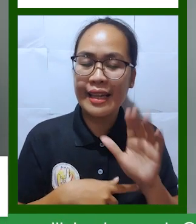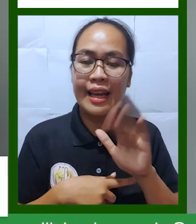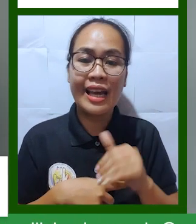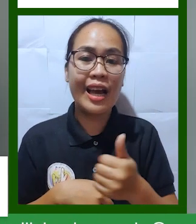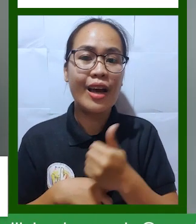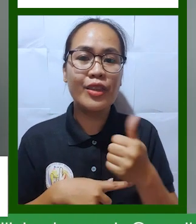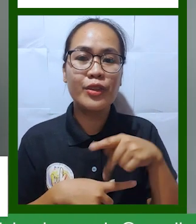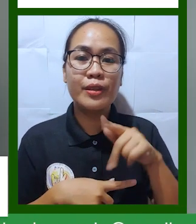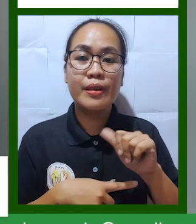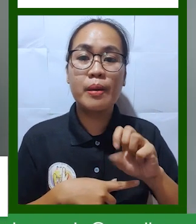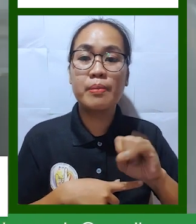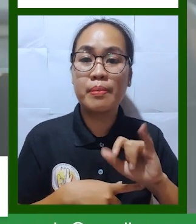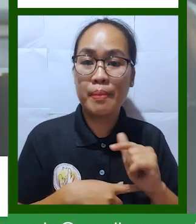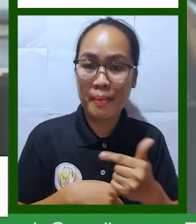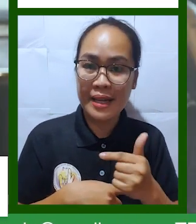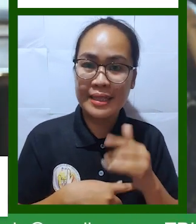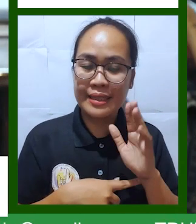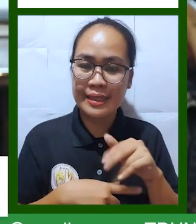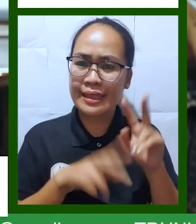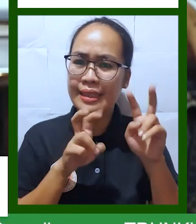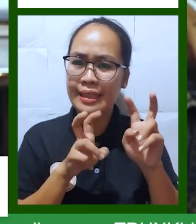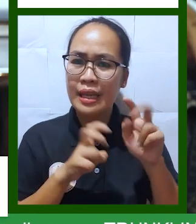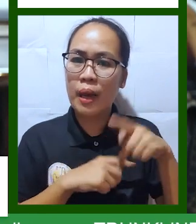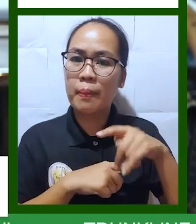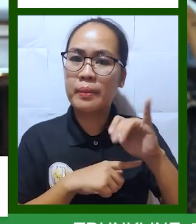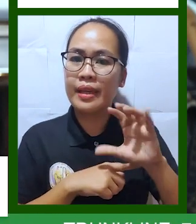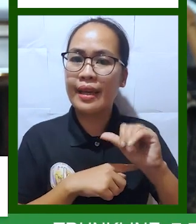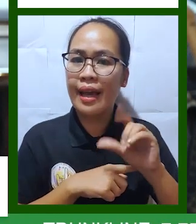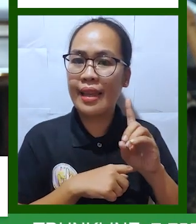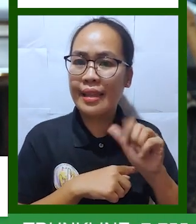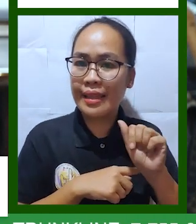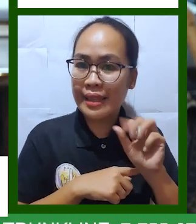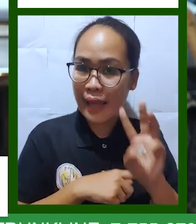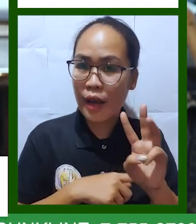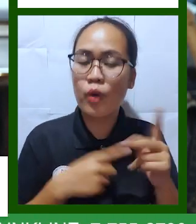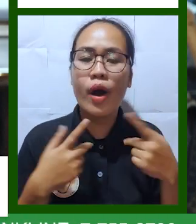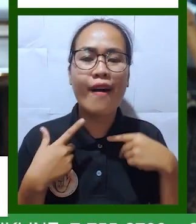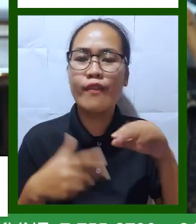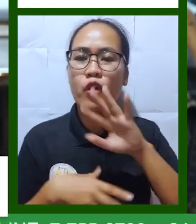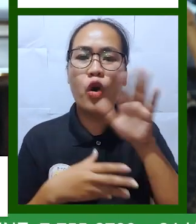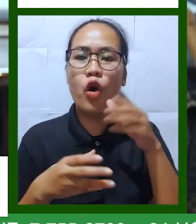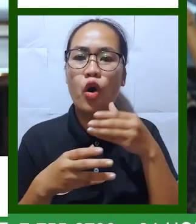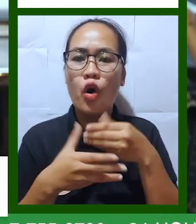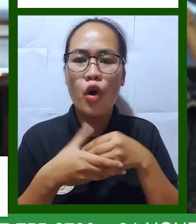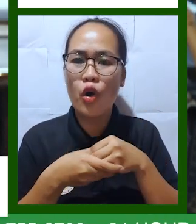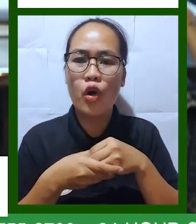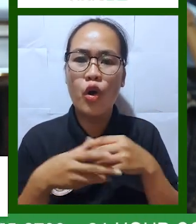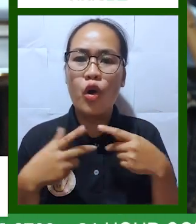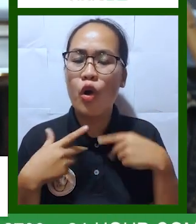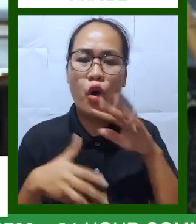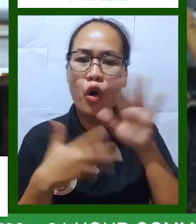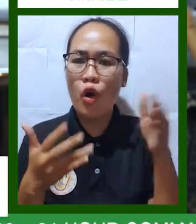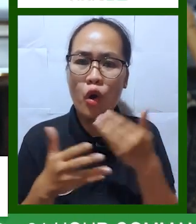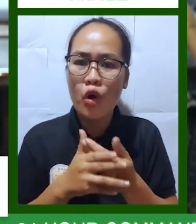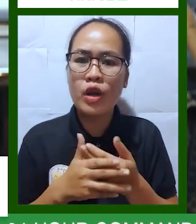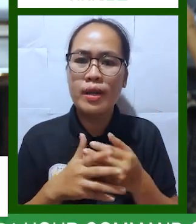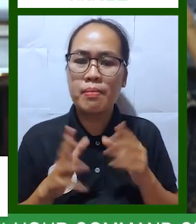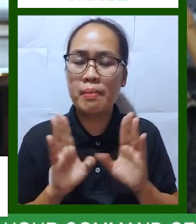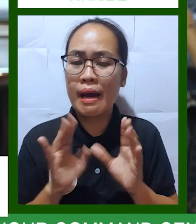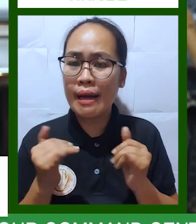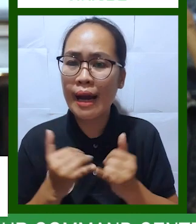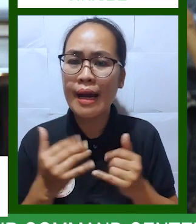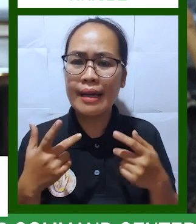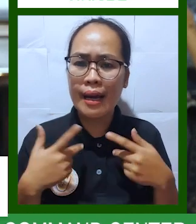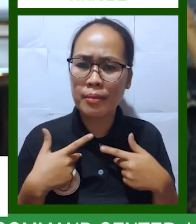Abuse Office o ang PICA daw. So karamihan naman po ng mga barangay, no? If not all the barangays were recognized,